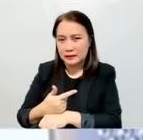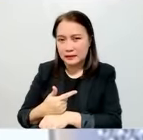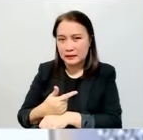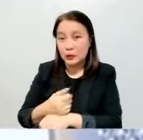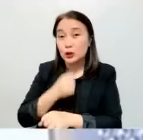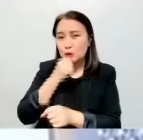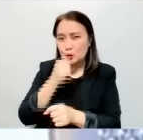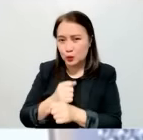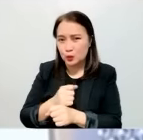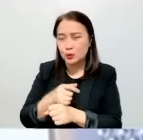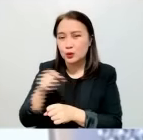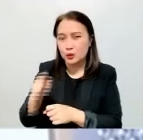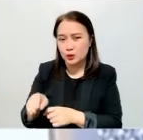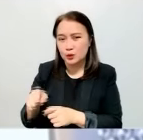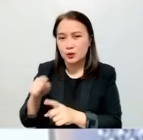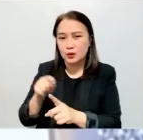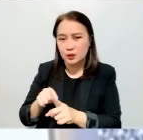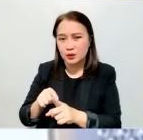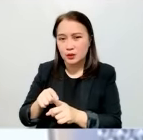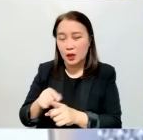would be properly guarded under the strictest security